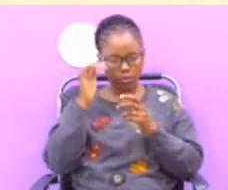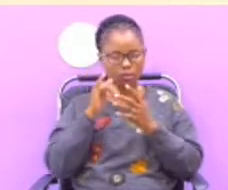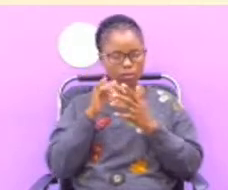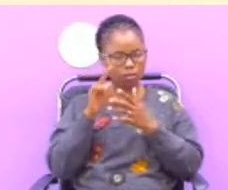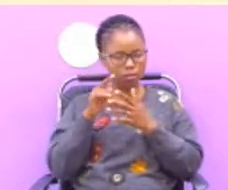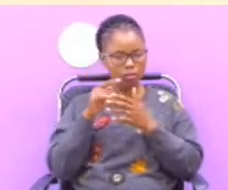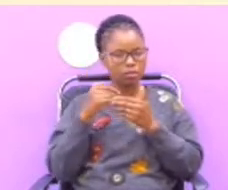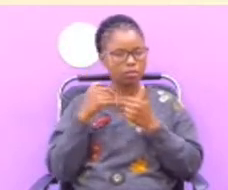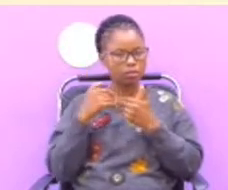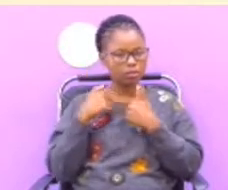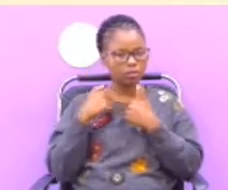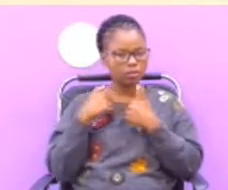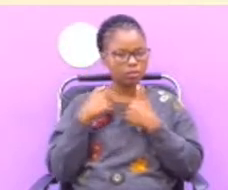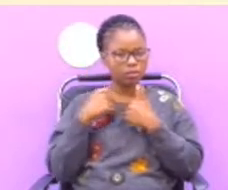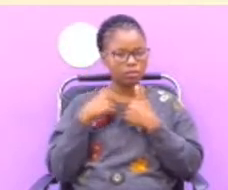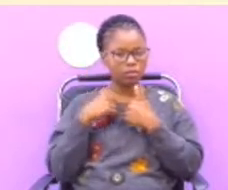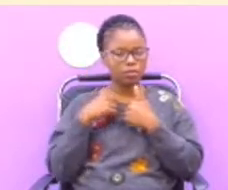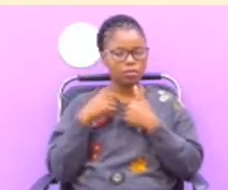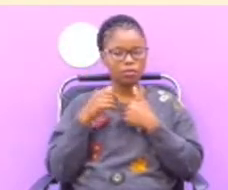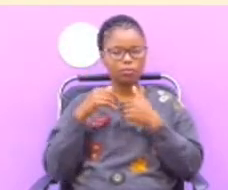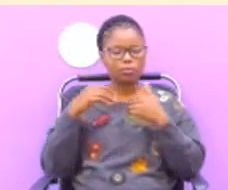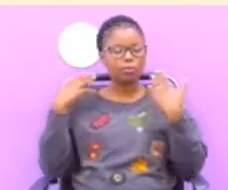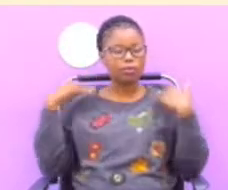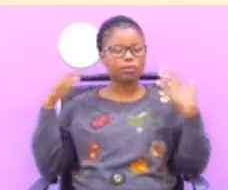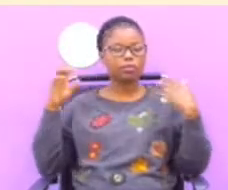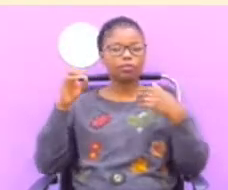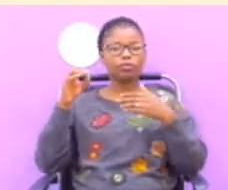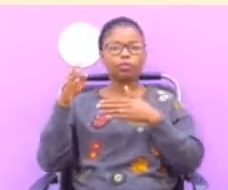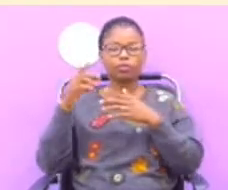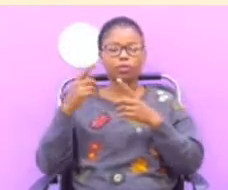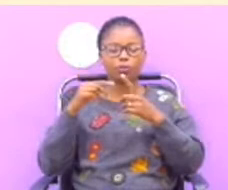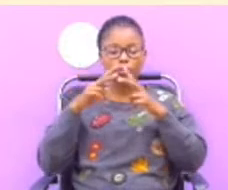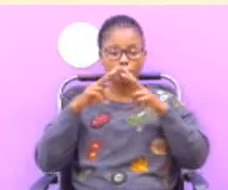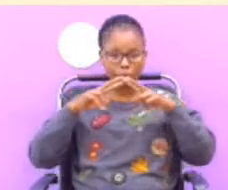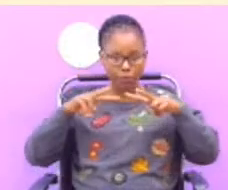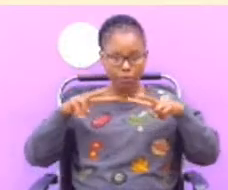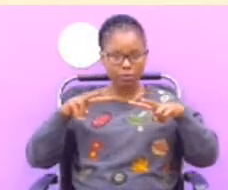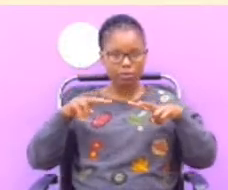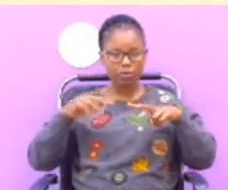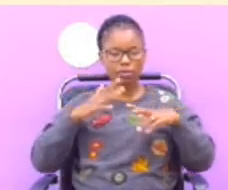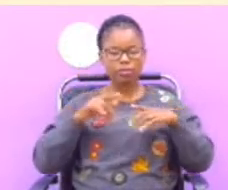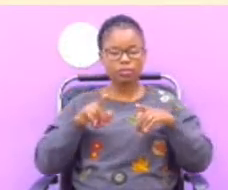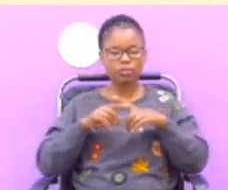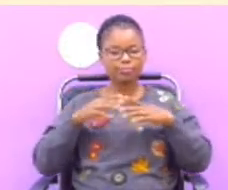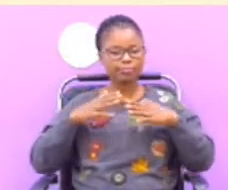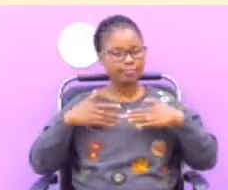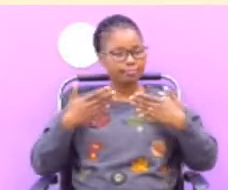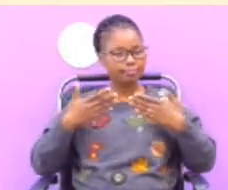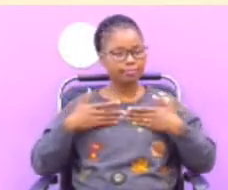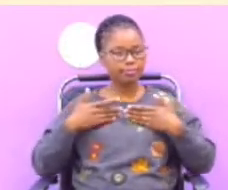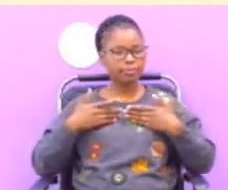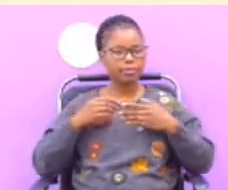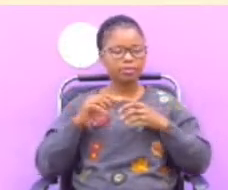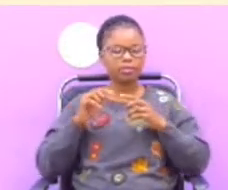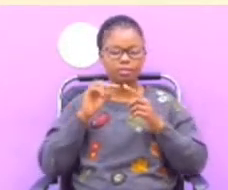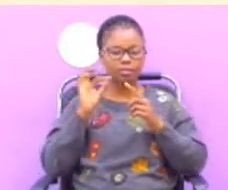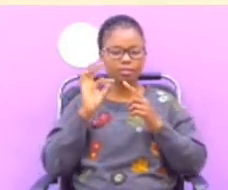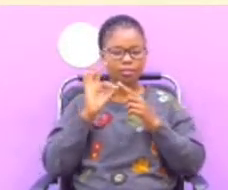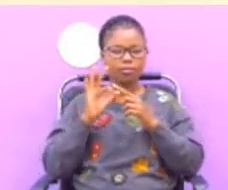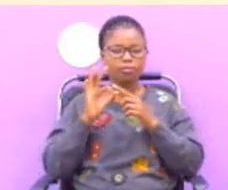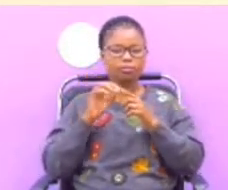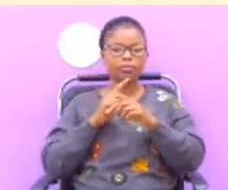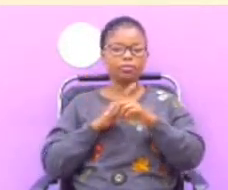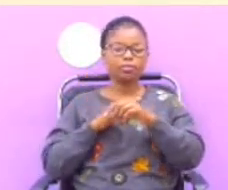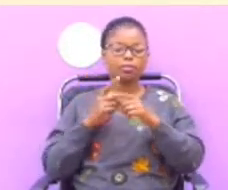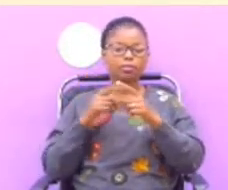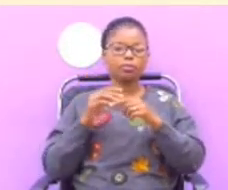tondũ araika Ngai mokaga na thayũ. Araika Ngai mokaga na gĩkeno ona rĩrĩa maroka kũninana. Na